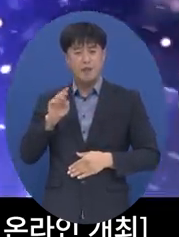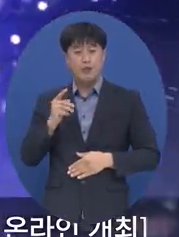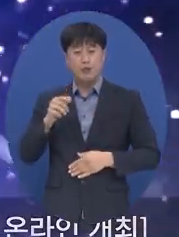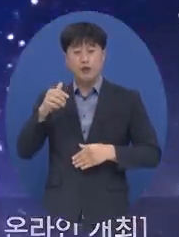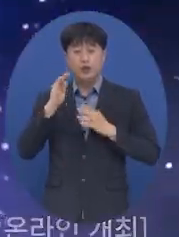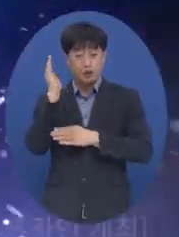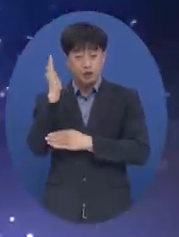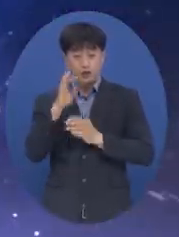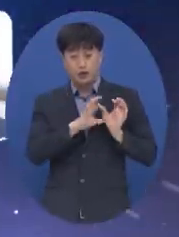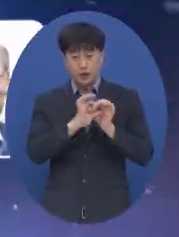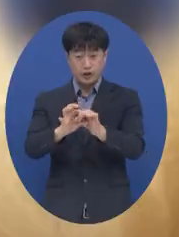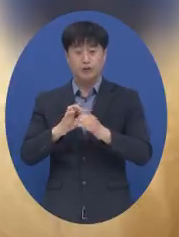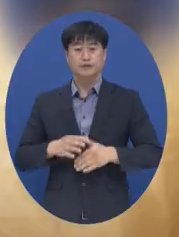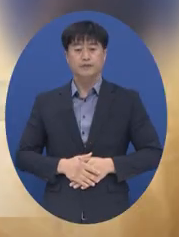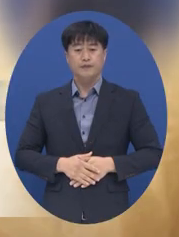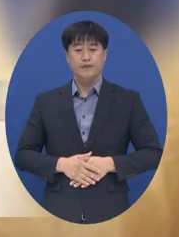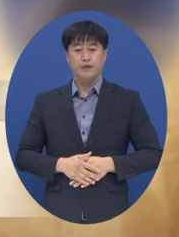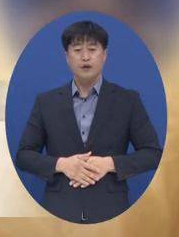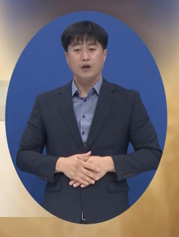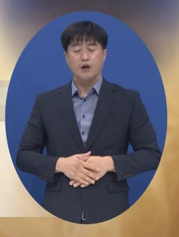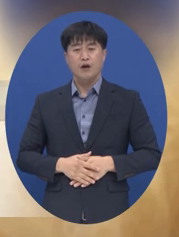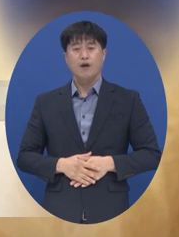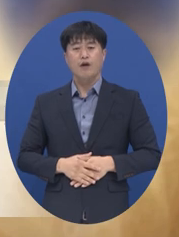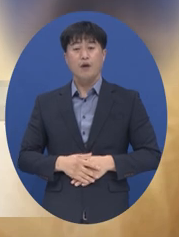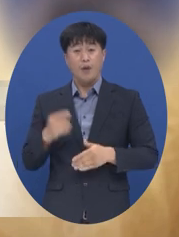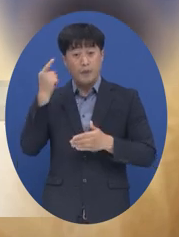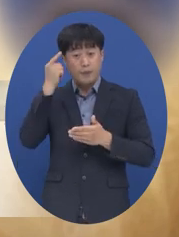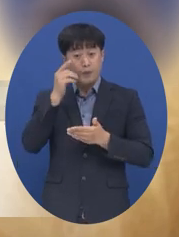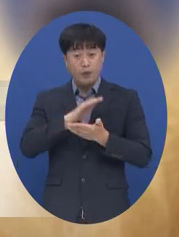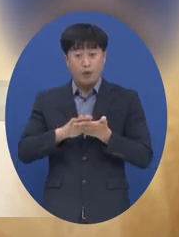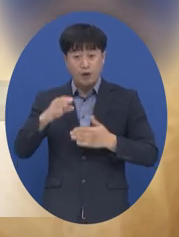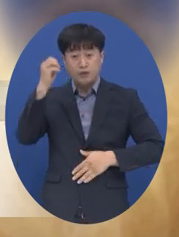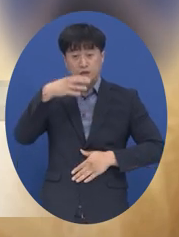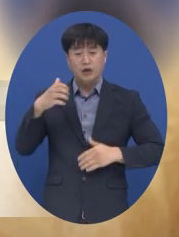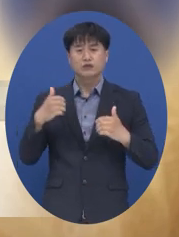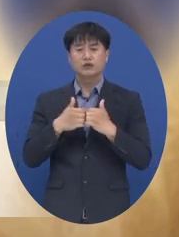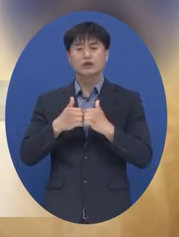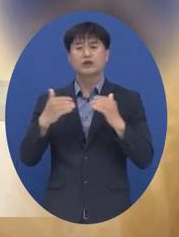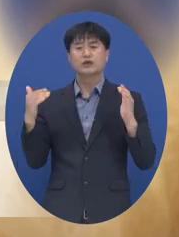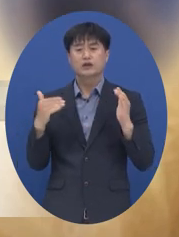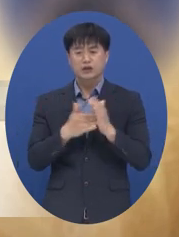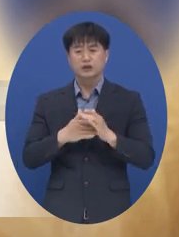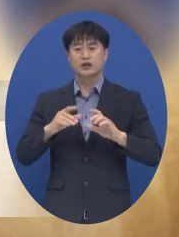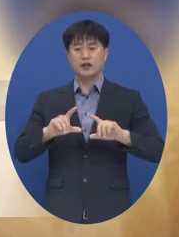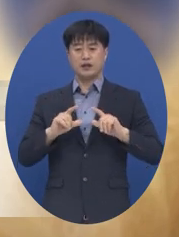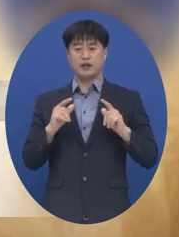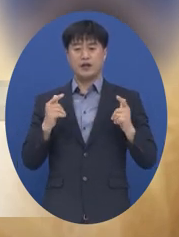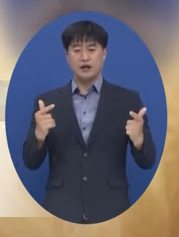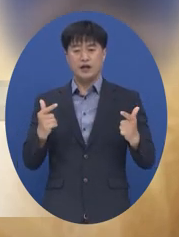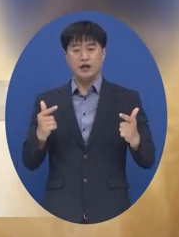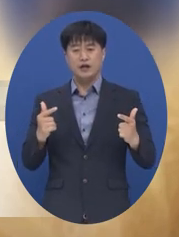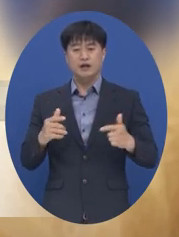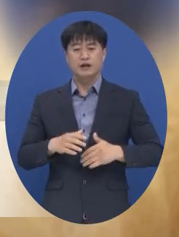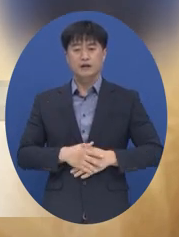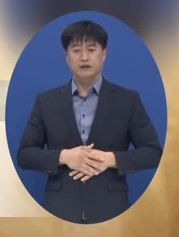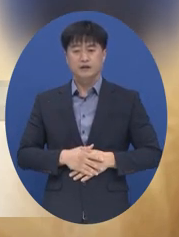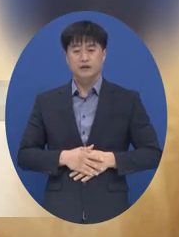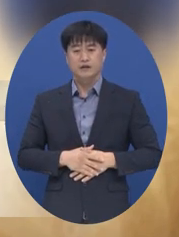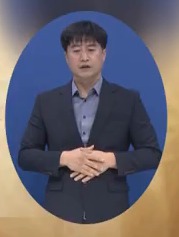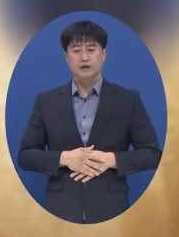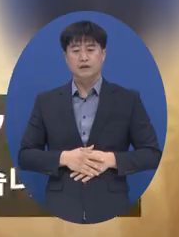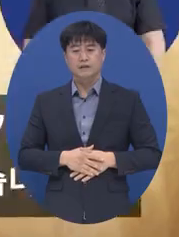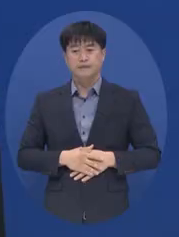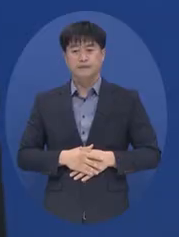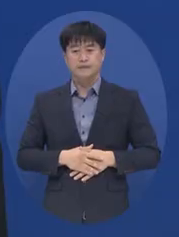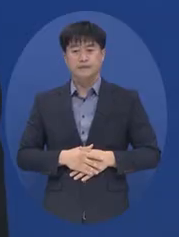이어졌습니다 이제 쿠로 피스 수확 최 서버에 뉴 고 psd 세법 tf2 예심 없건 리슈 스타디움 fr